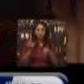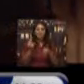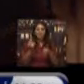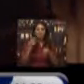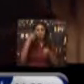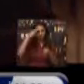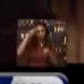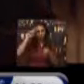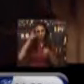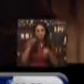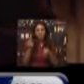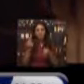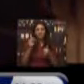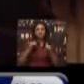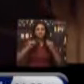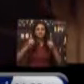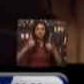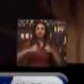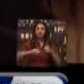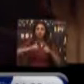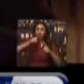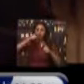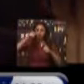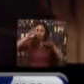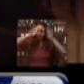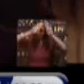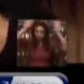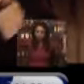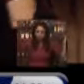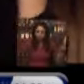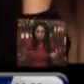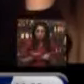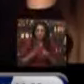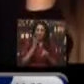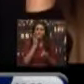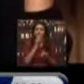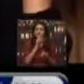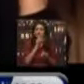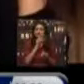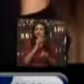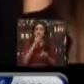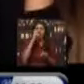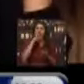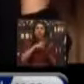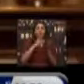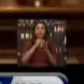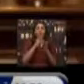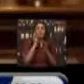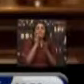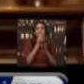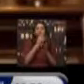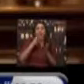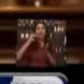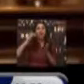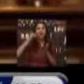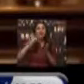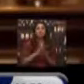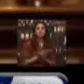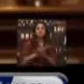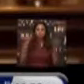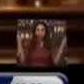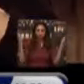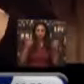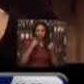وكان اول فيلم عربي يتعرض في سينما مترو. كانت سينما مترو دي سينما فخمة وما فيش افلام